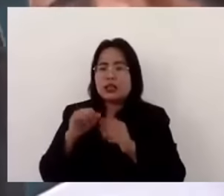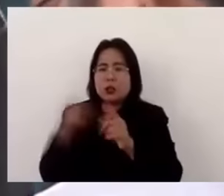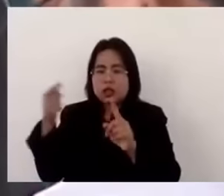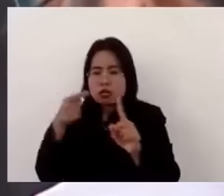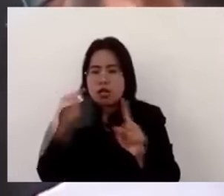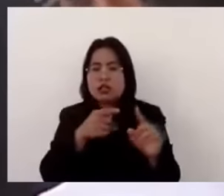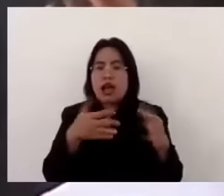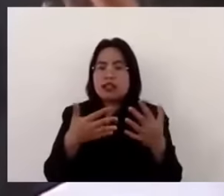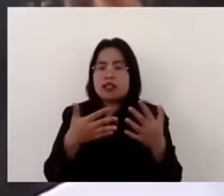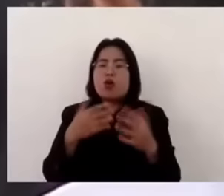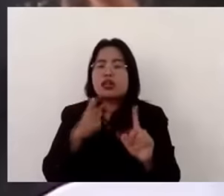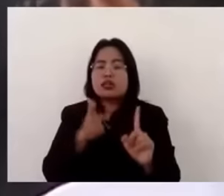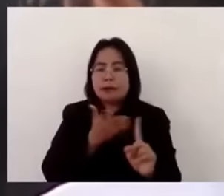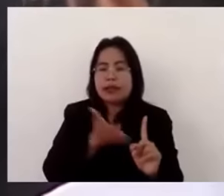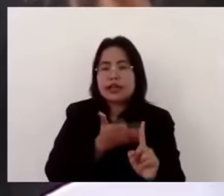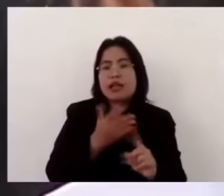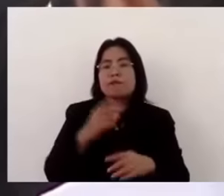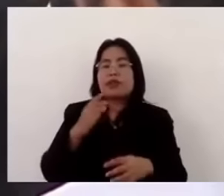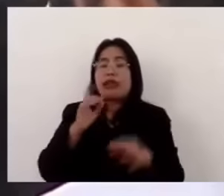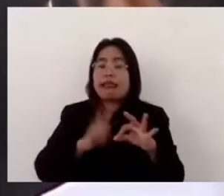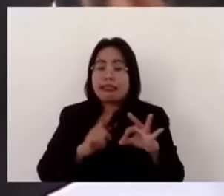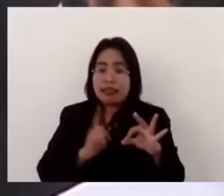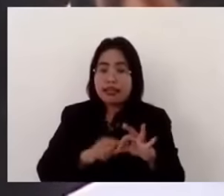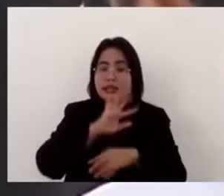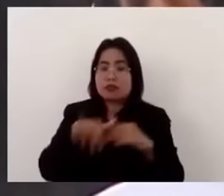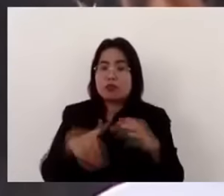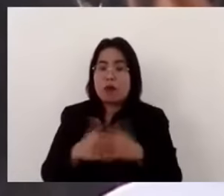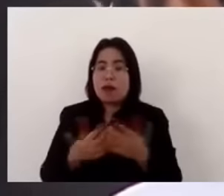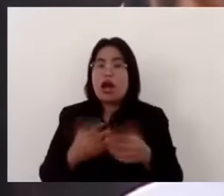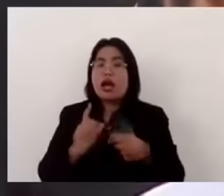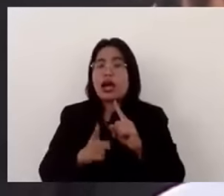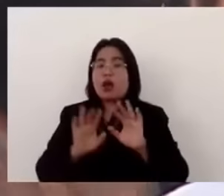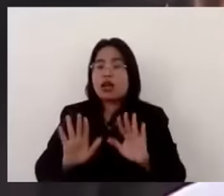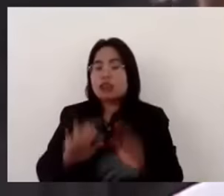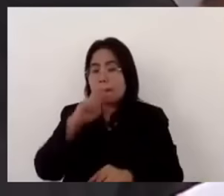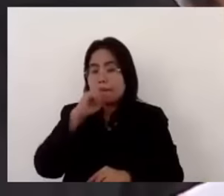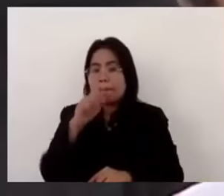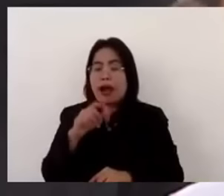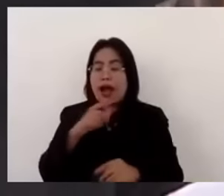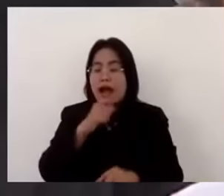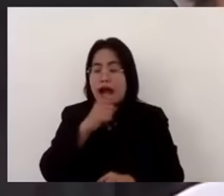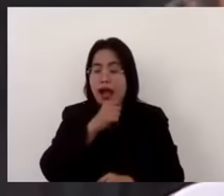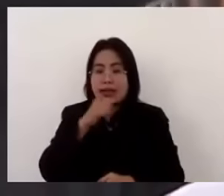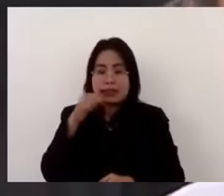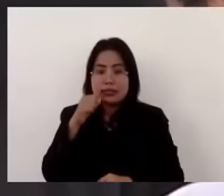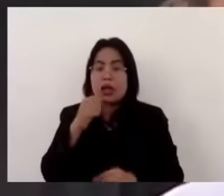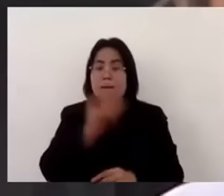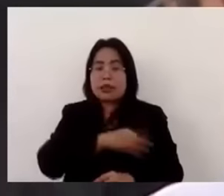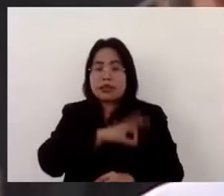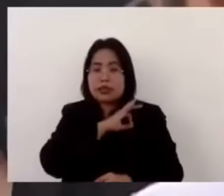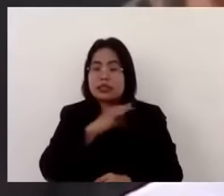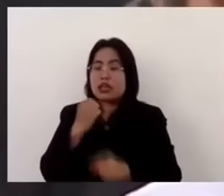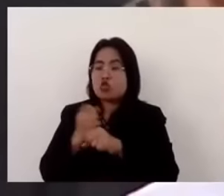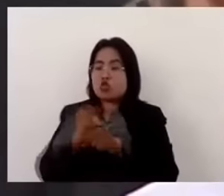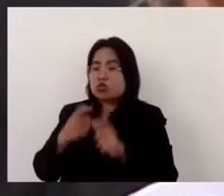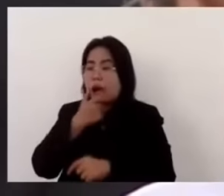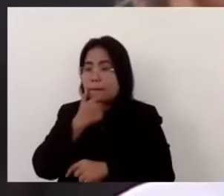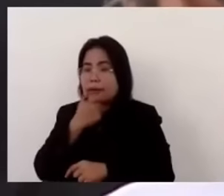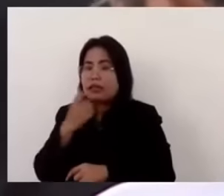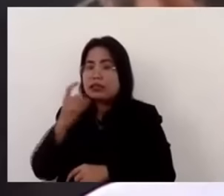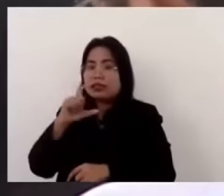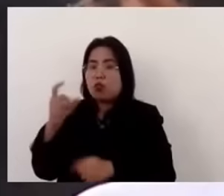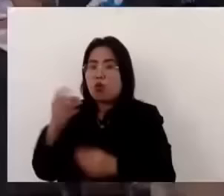nah e inti dari itu semua bagaimana ketika nanti Pakis menjadi presiden dan kemudian Gus muhamin menjadi presiden Bagaimana